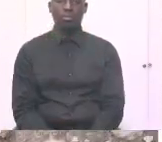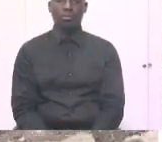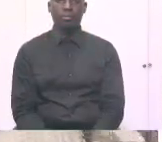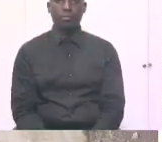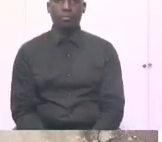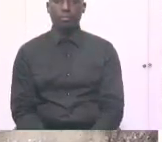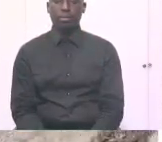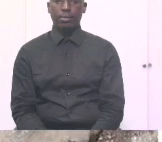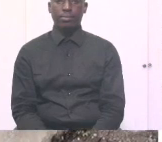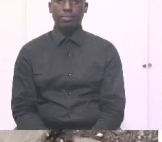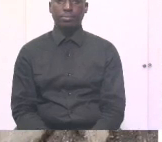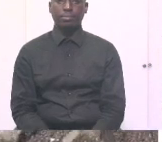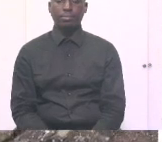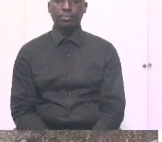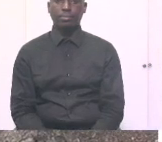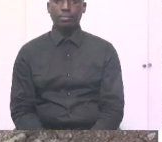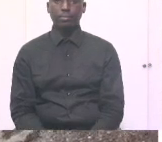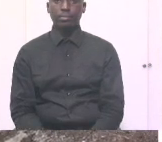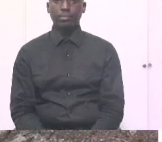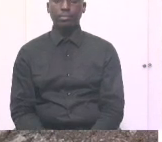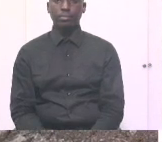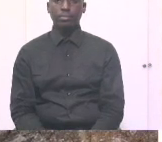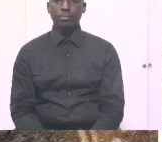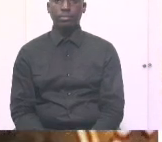Ndahayo TV 10 mu karere ka Rubavu